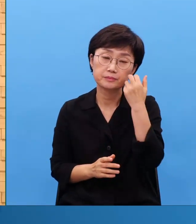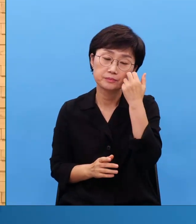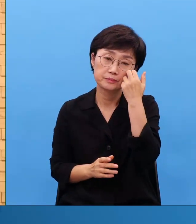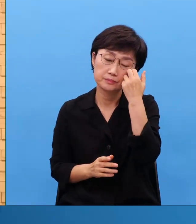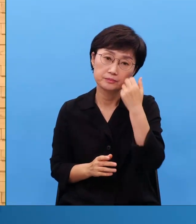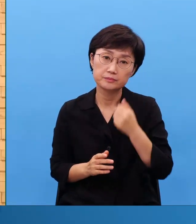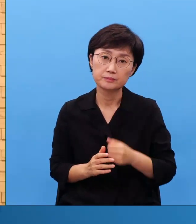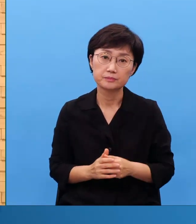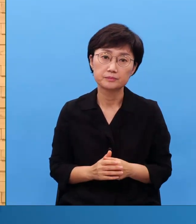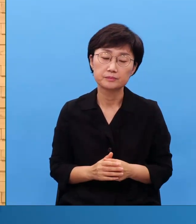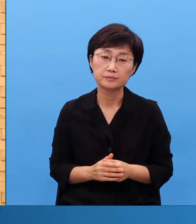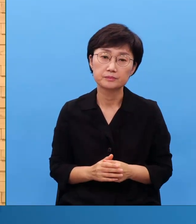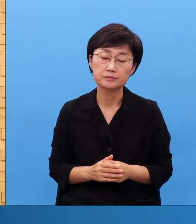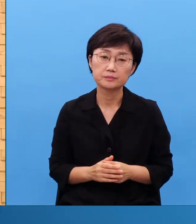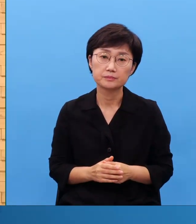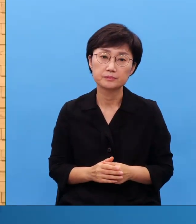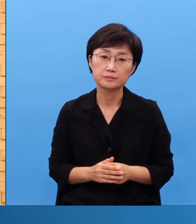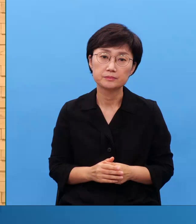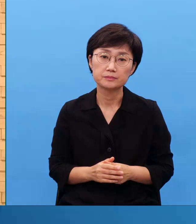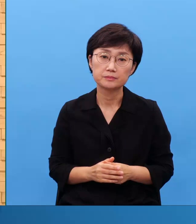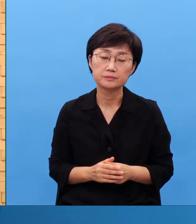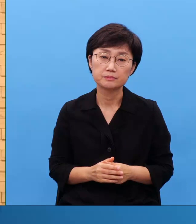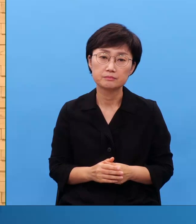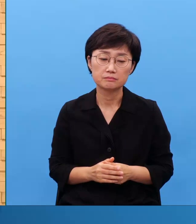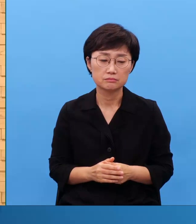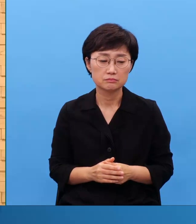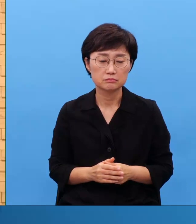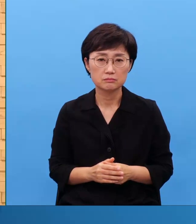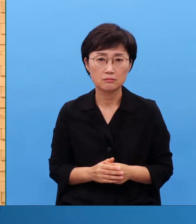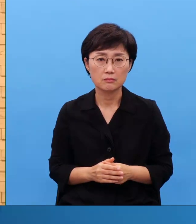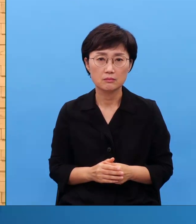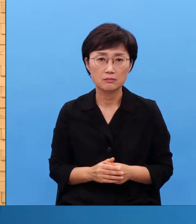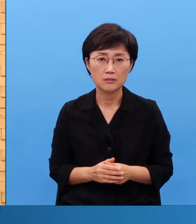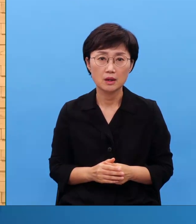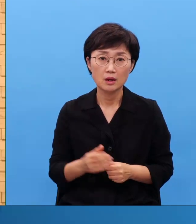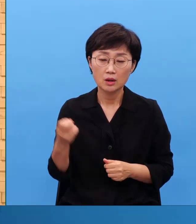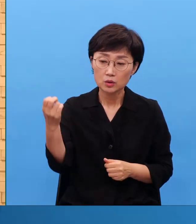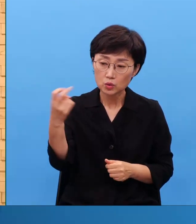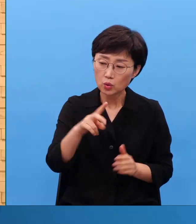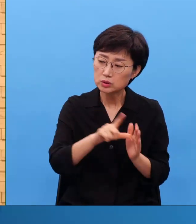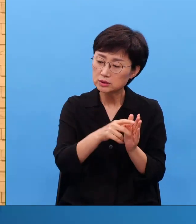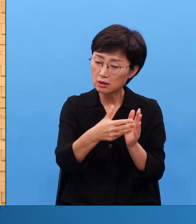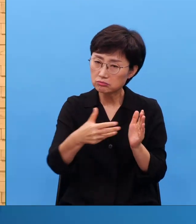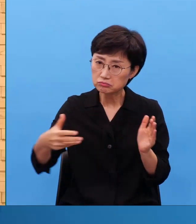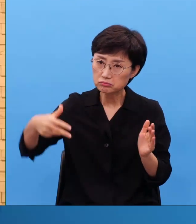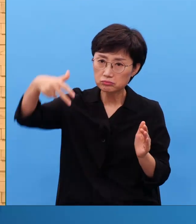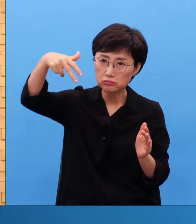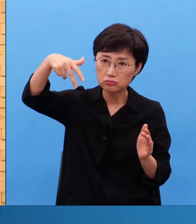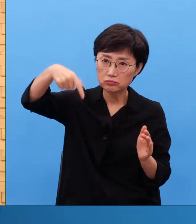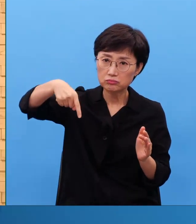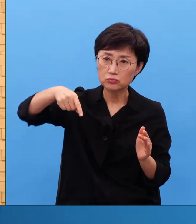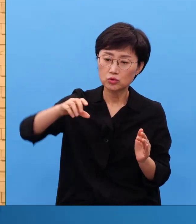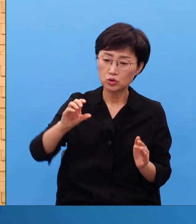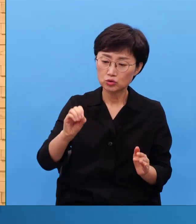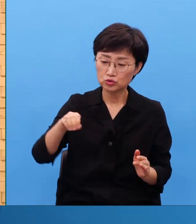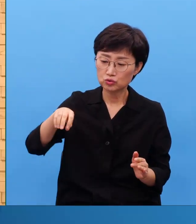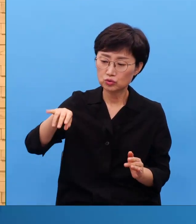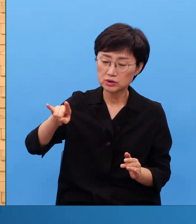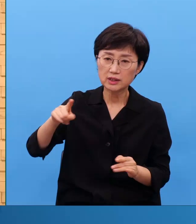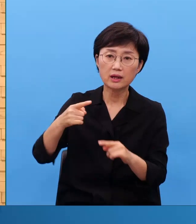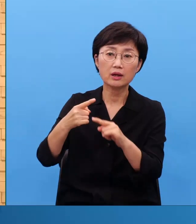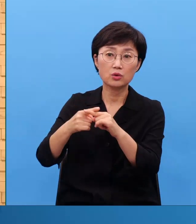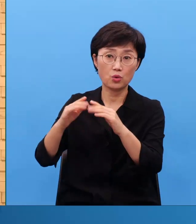just poverty, but they were completely destroyed? 아니 핍박이 끝나고 중세 시대 때 말이요. 중세 교회가 엄청 부흥이